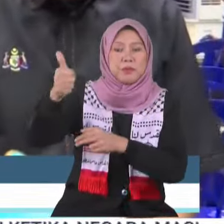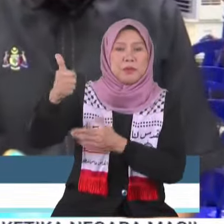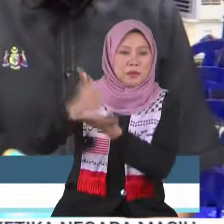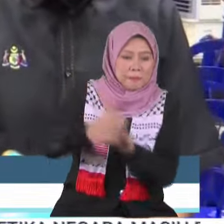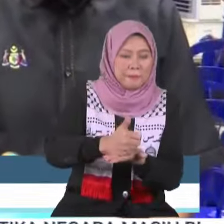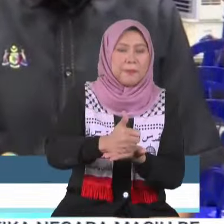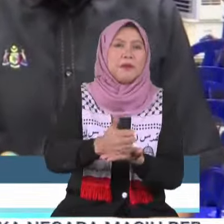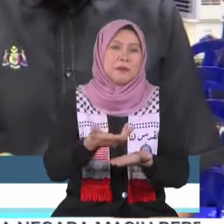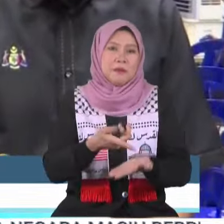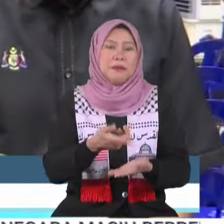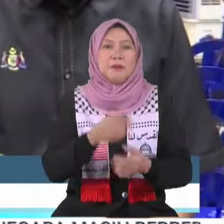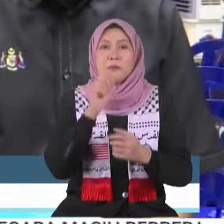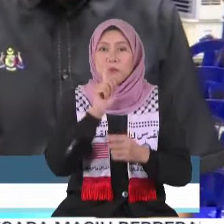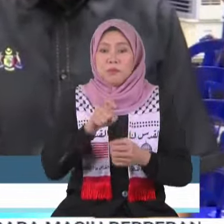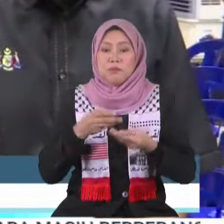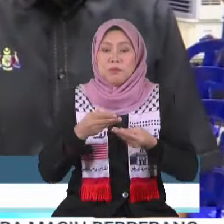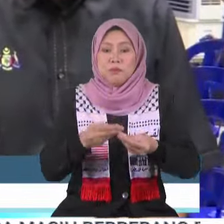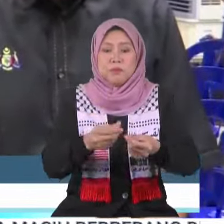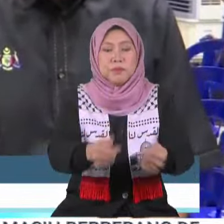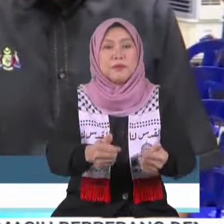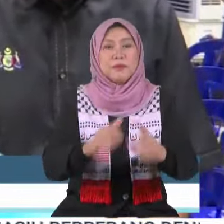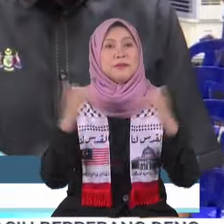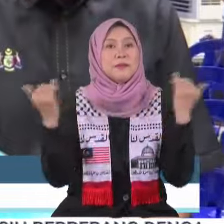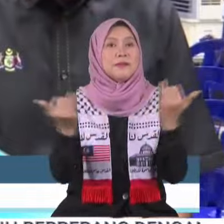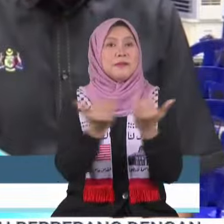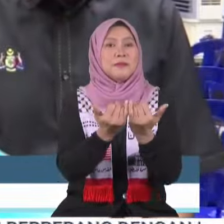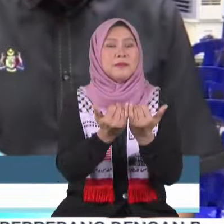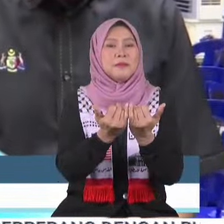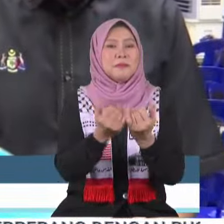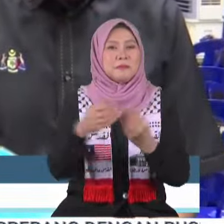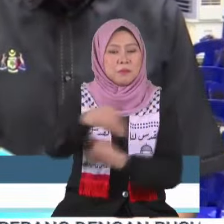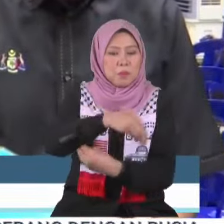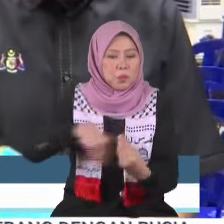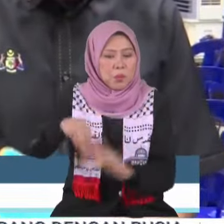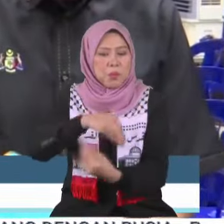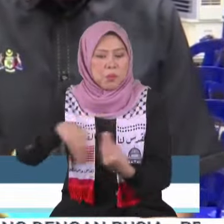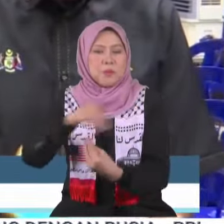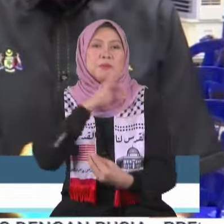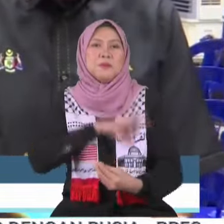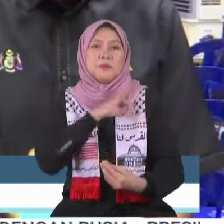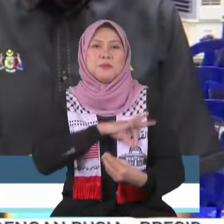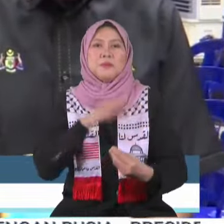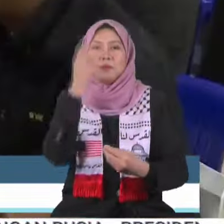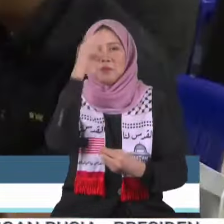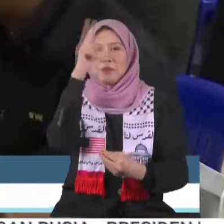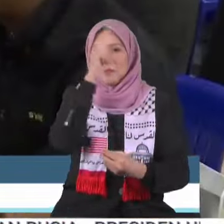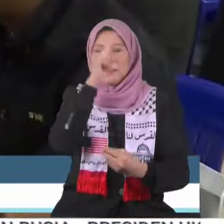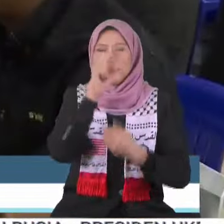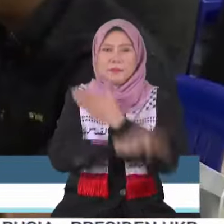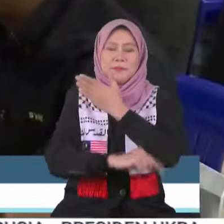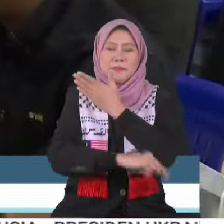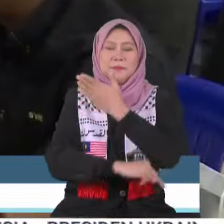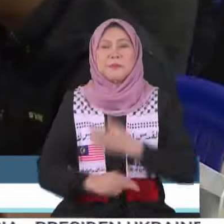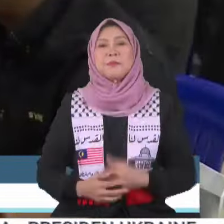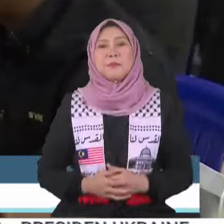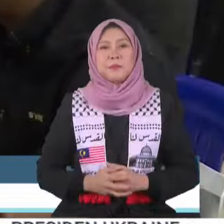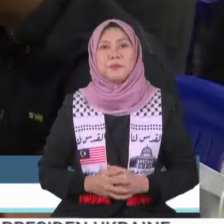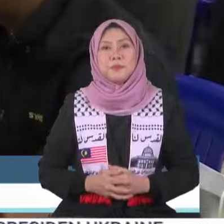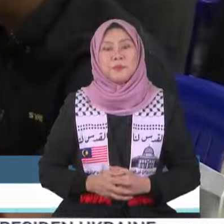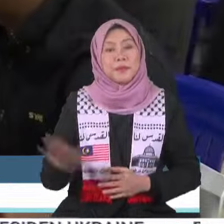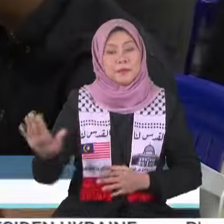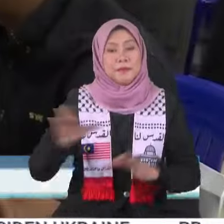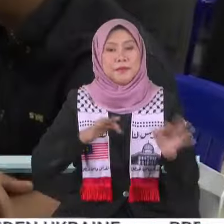bagi memastikan bahawa perjalanan syarikat ini boleh memberikan pulangan yang baik kepada kerajaan negeri. Jelas